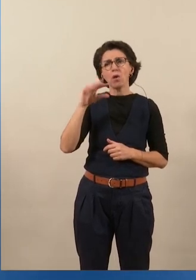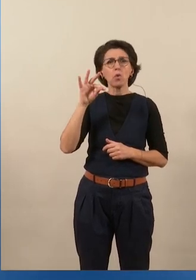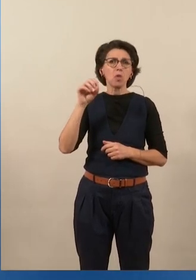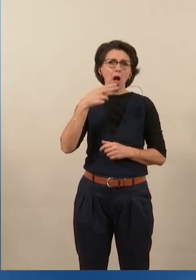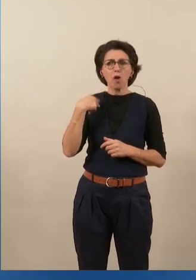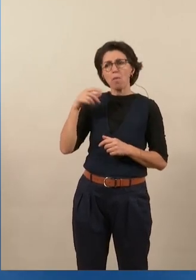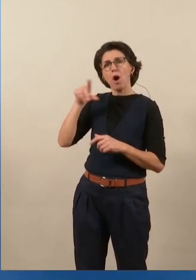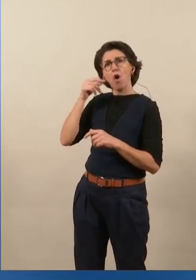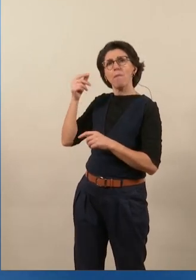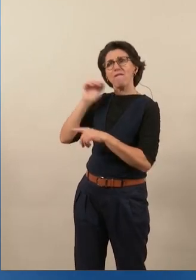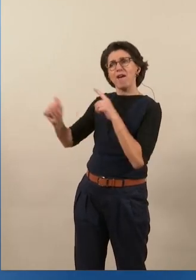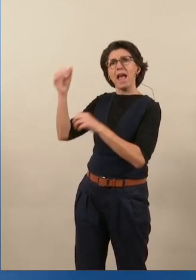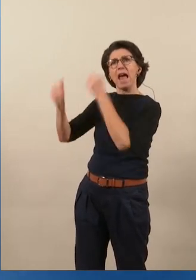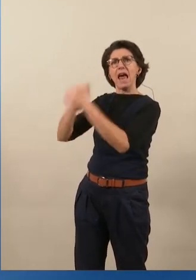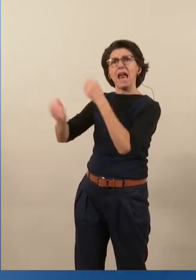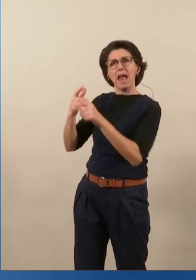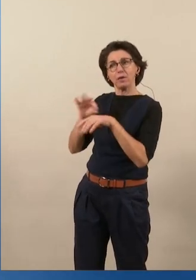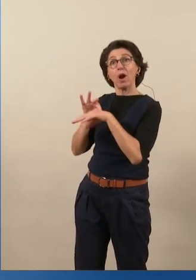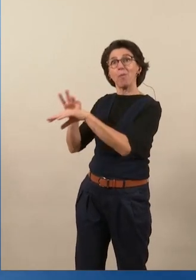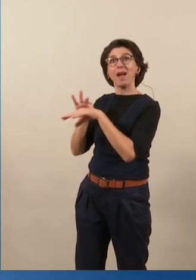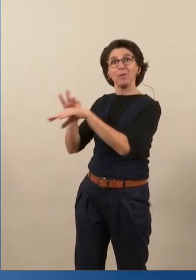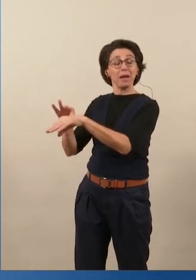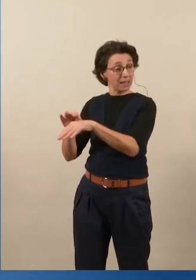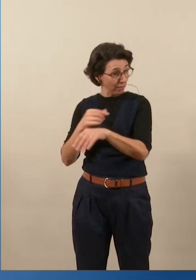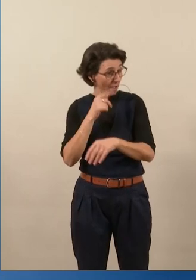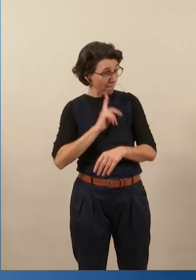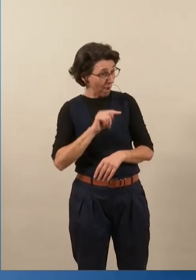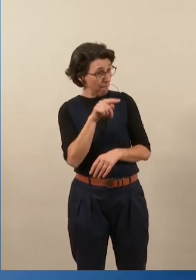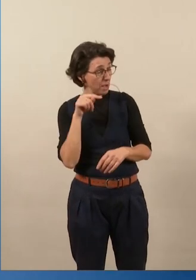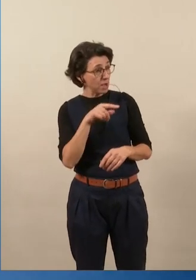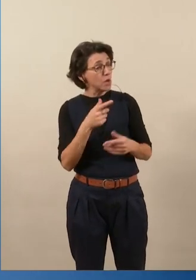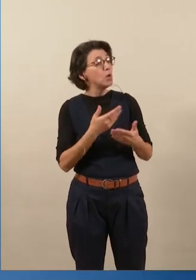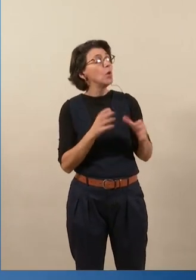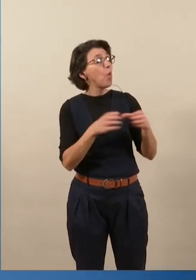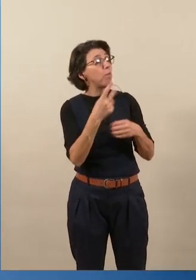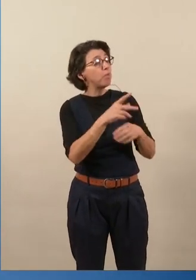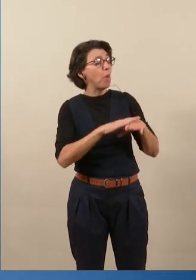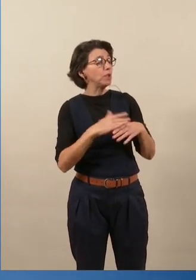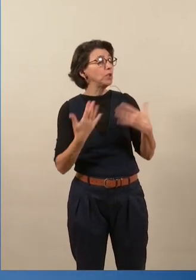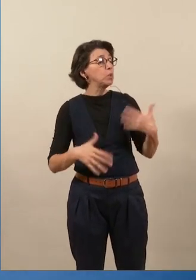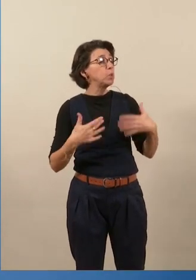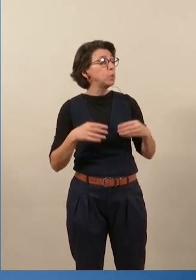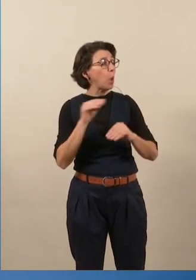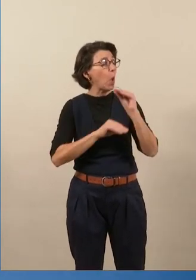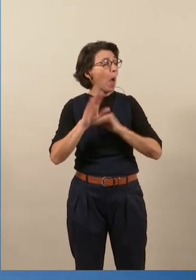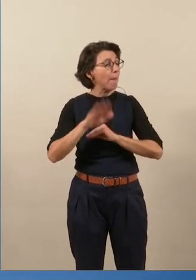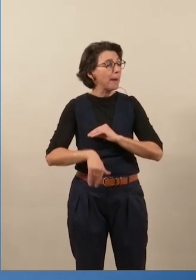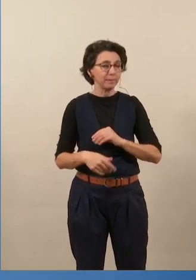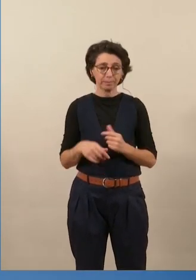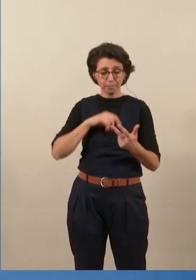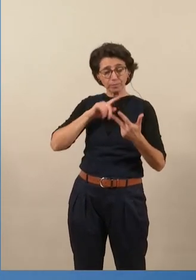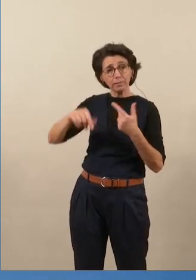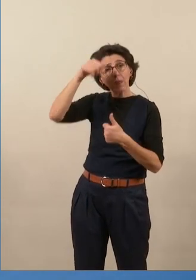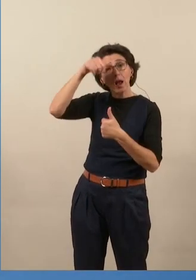soutenir donc c'est deux poids de mesure les femmes chez vous rappelez-vous Monsieur le Maire le courrier de inzo le sour qui